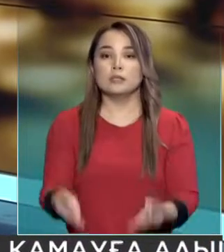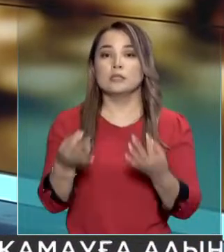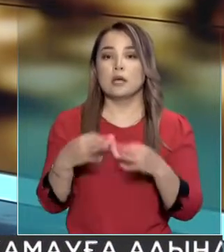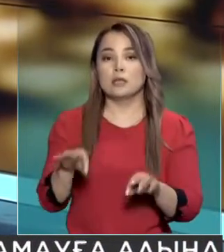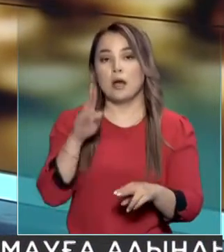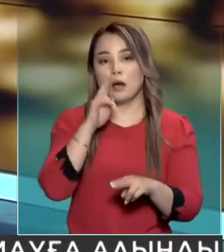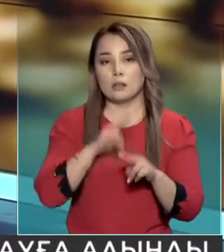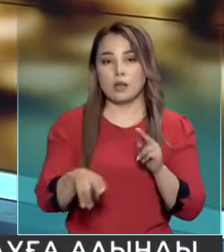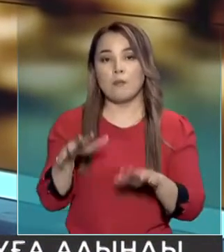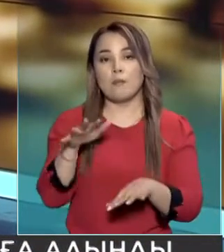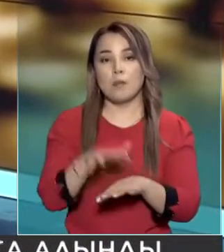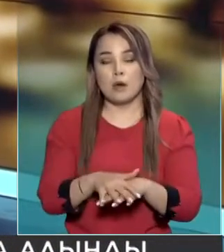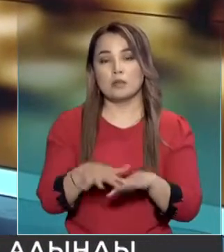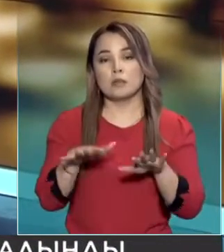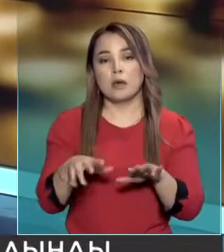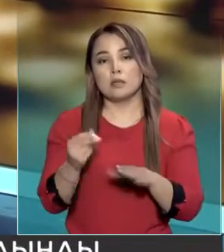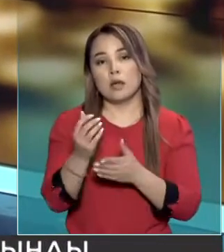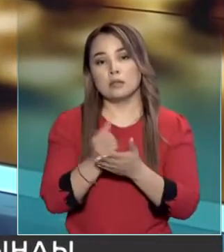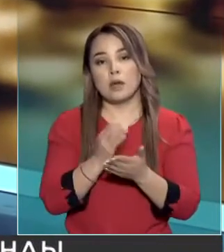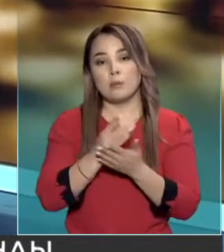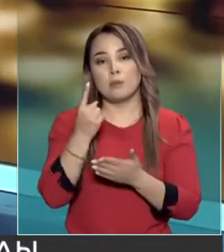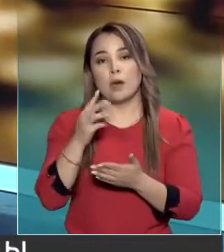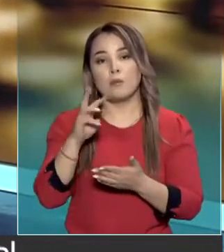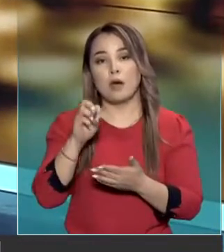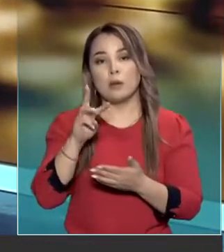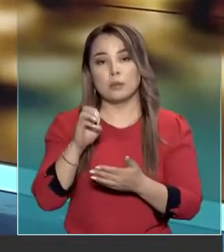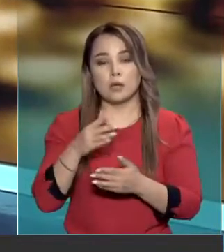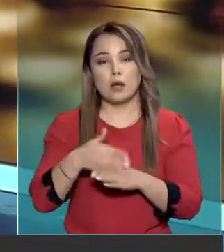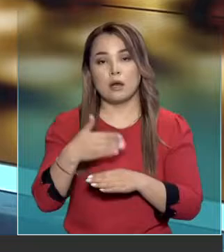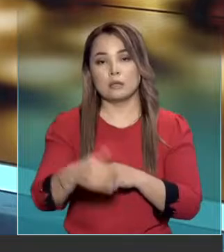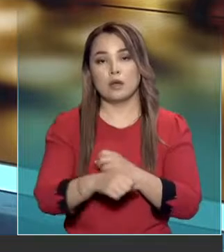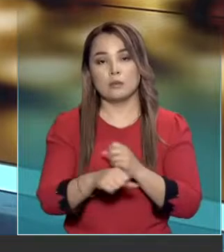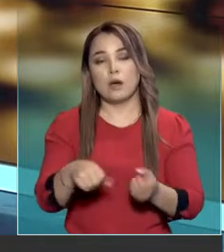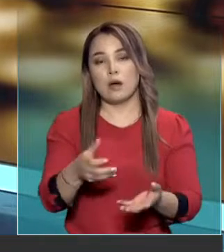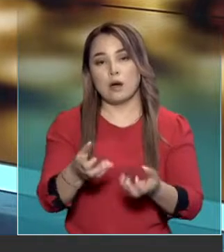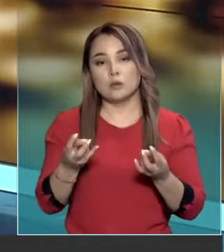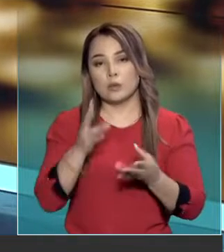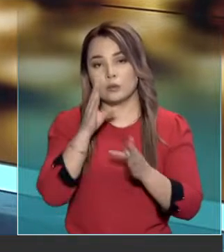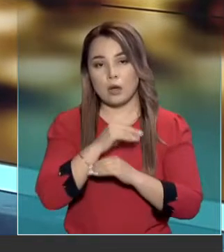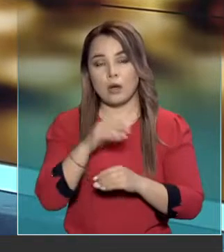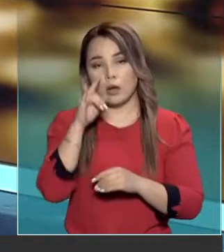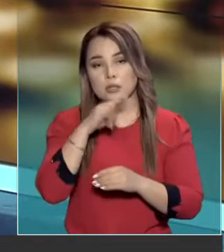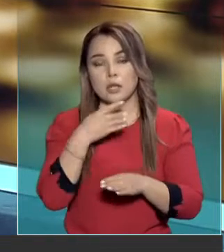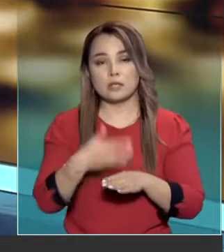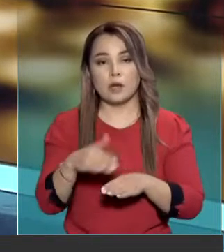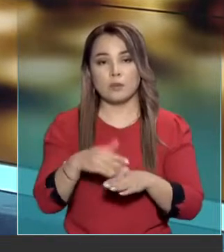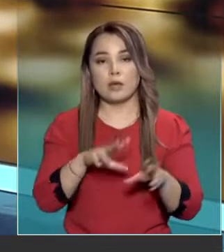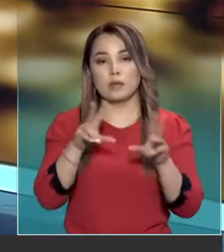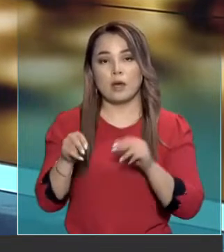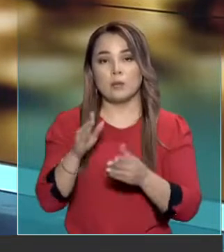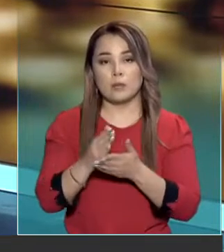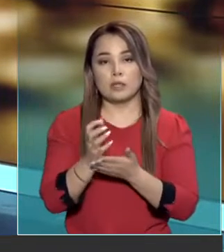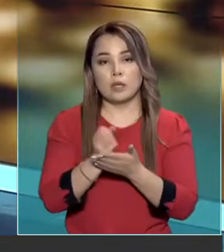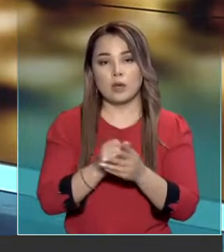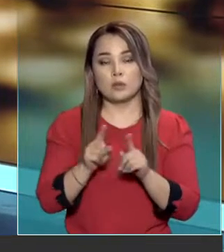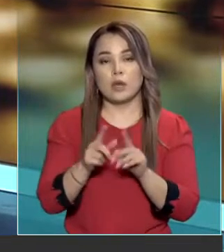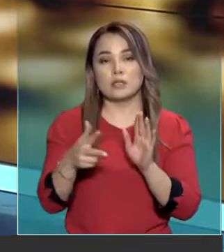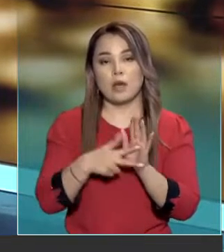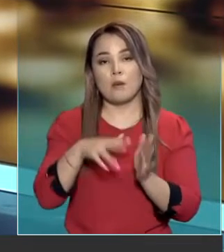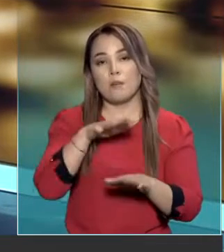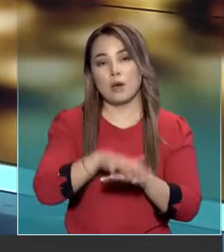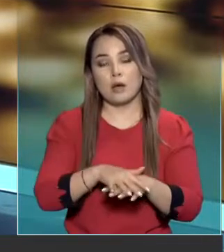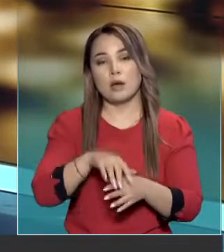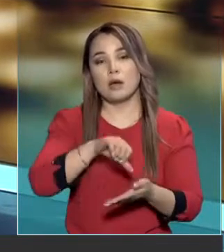Лицензиясынан айырылған банкте жатқан ақшаны 1 мамырдан кешіктірмей алу керек. Қазақстанның депозиттерге кепілдік беру қоры 8 банкке